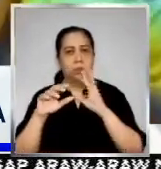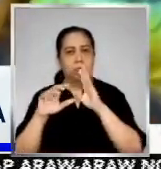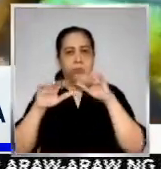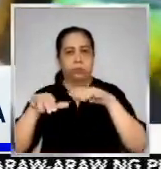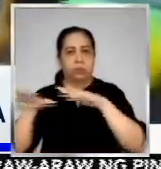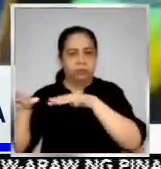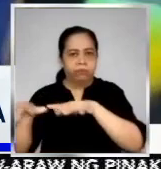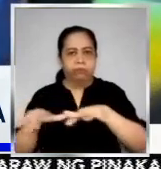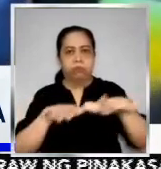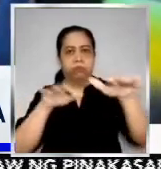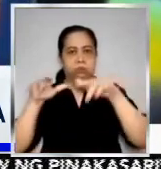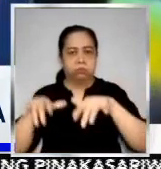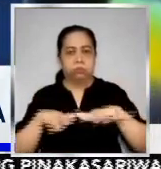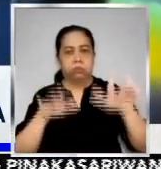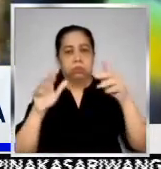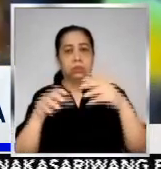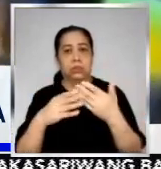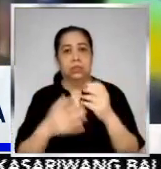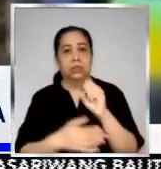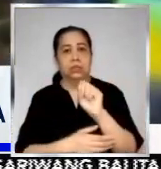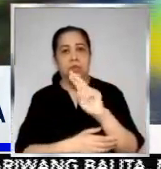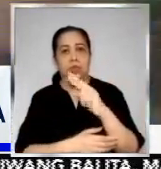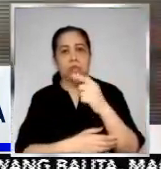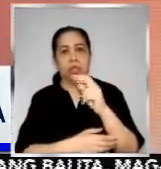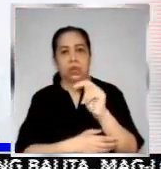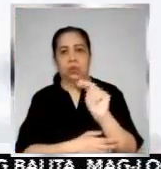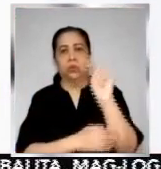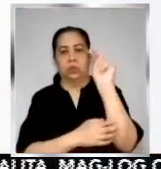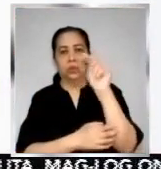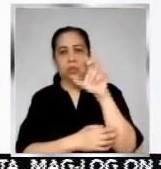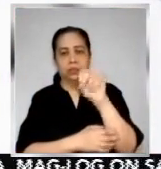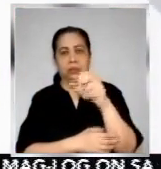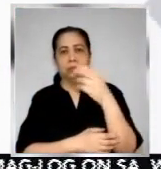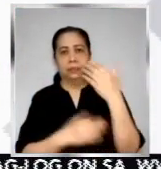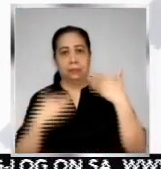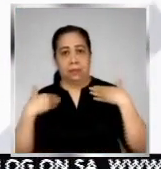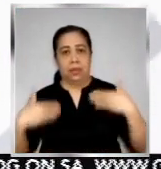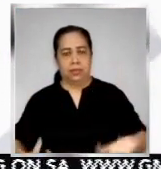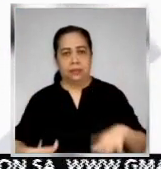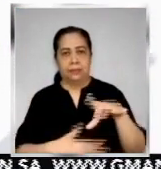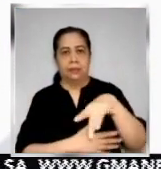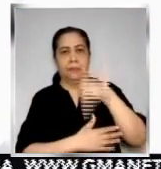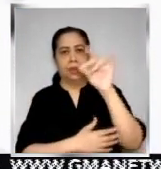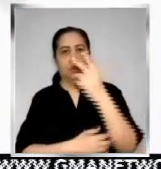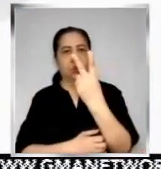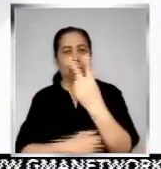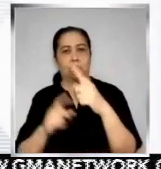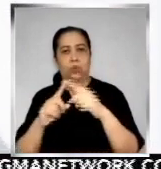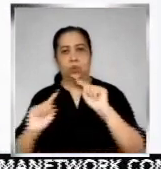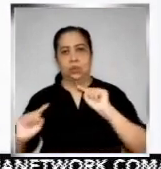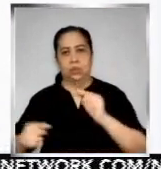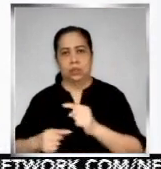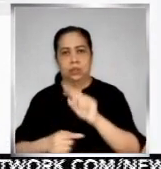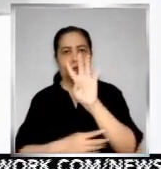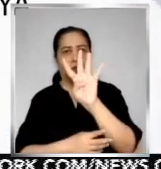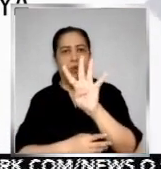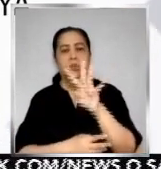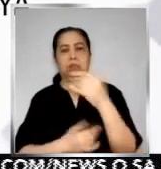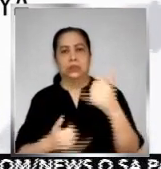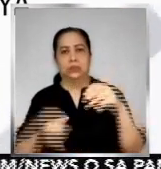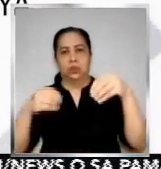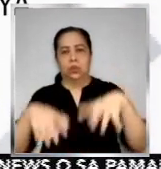agos ng baha sa Surigao del Norte. Natagpuan ang kanyang labi. 2 naman ang naitalang sugatan at 4 ang nawawala. Umabot sa